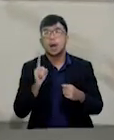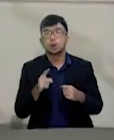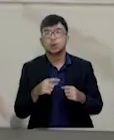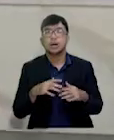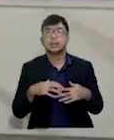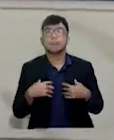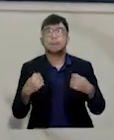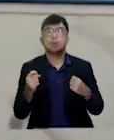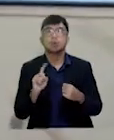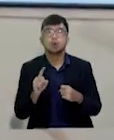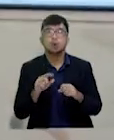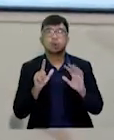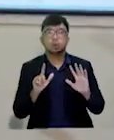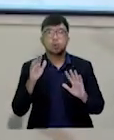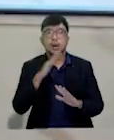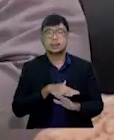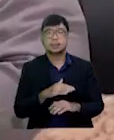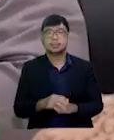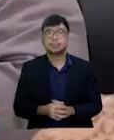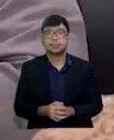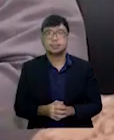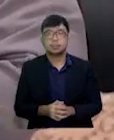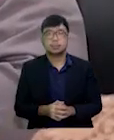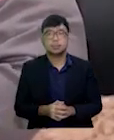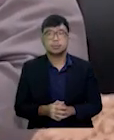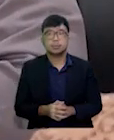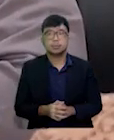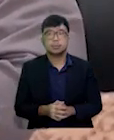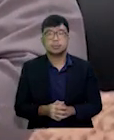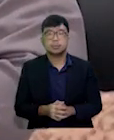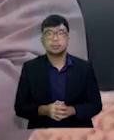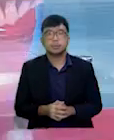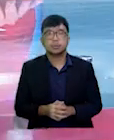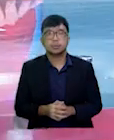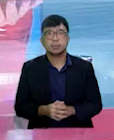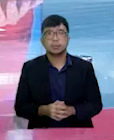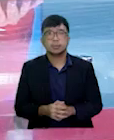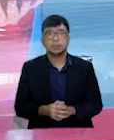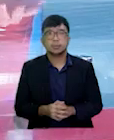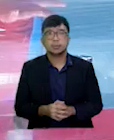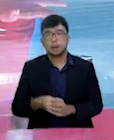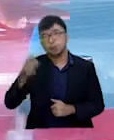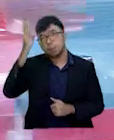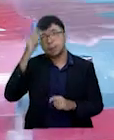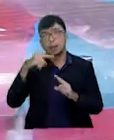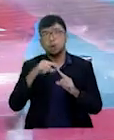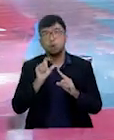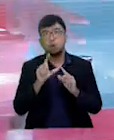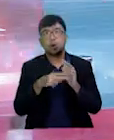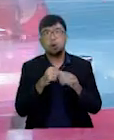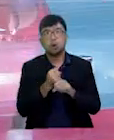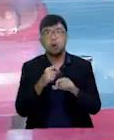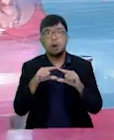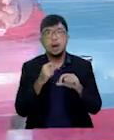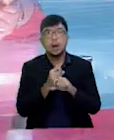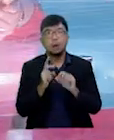hari jadi Jakarta tim liputan inews melaporkan informasi selanjutnya beberapa Bupati